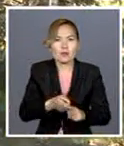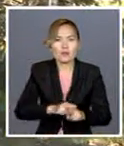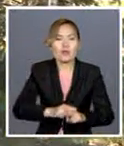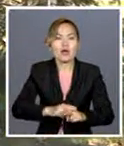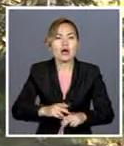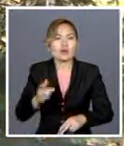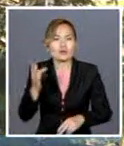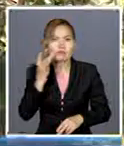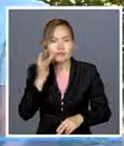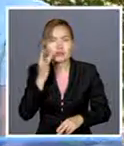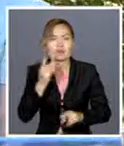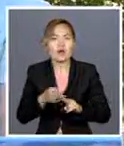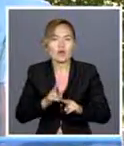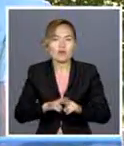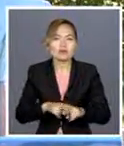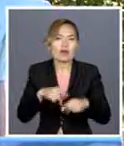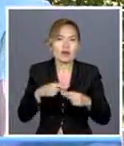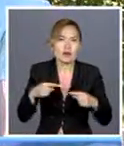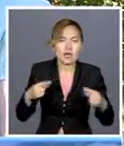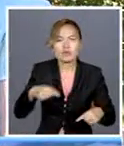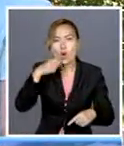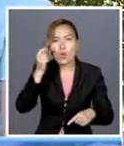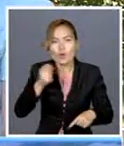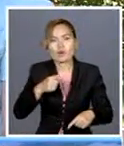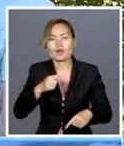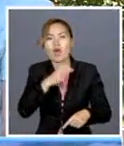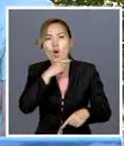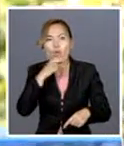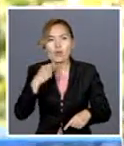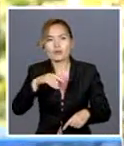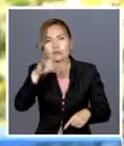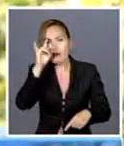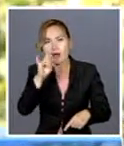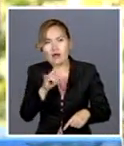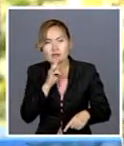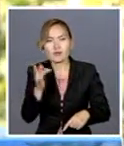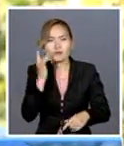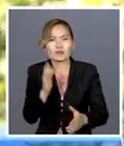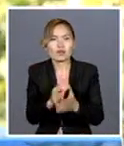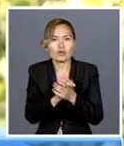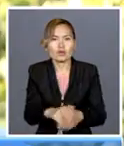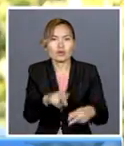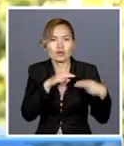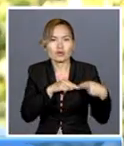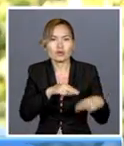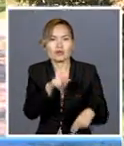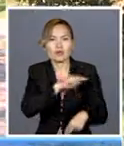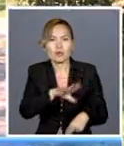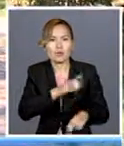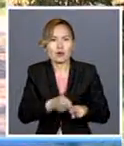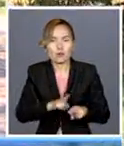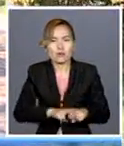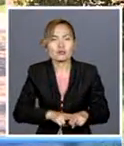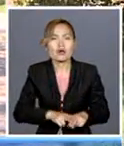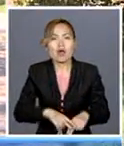әлемге танытып жатқан этнос өкілдері баршылық. Олардың барлығы Қазақстандағы бірлік пен береке үшін аянбай тер төгіп келеді. Тап сондай